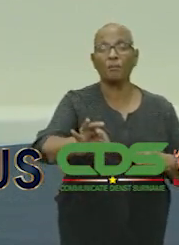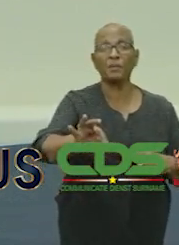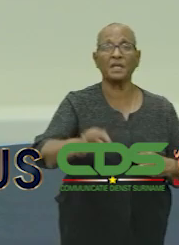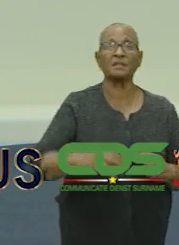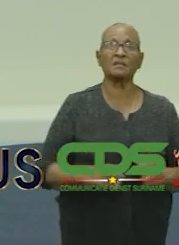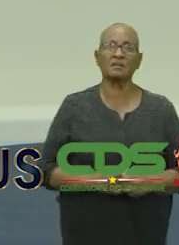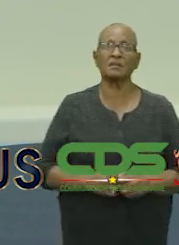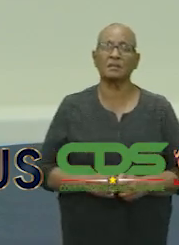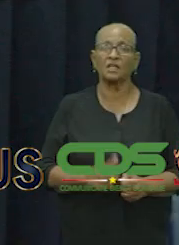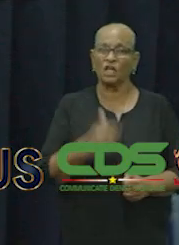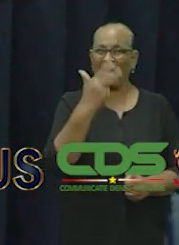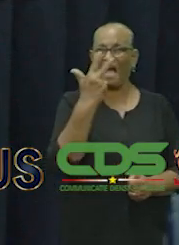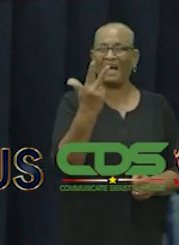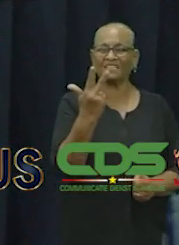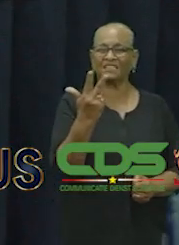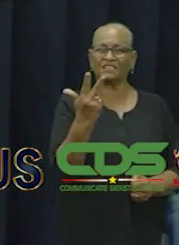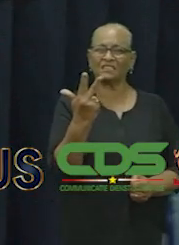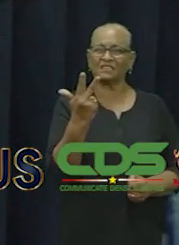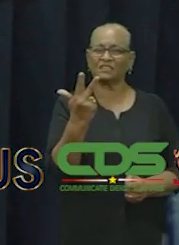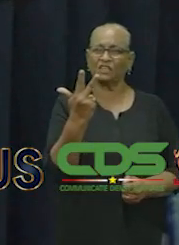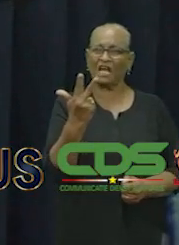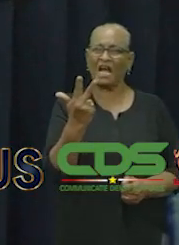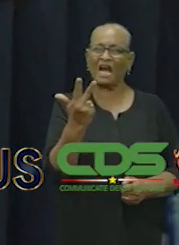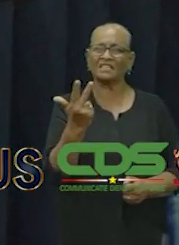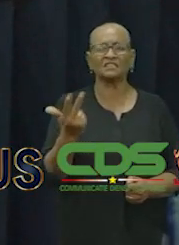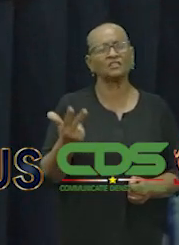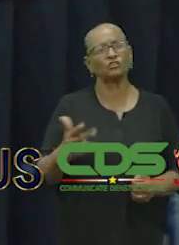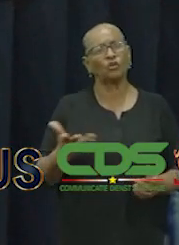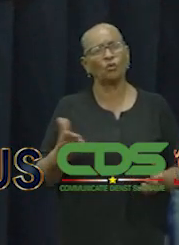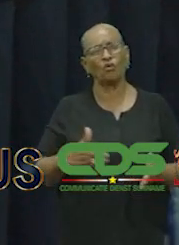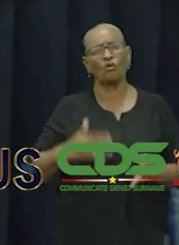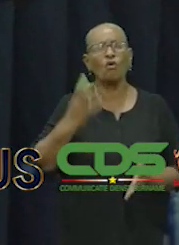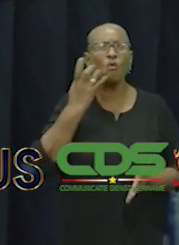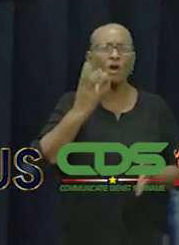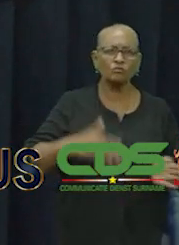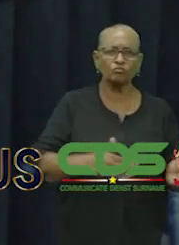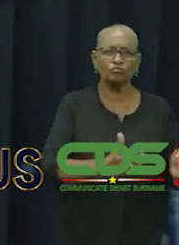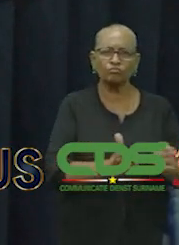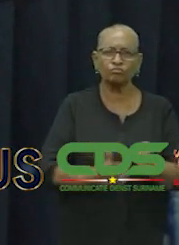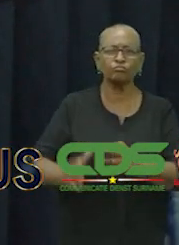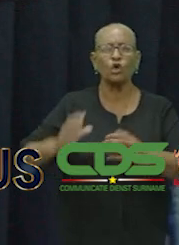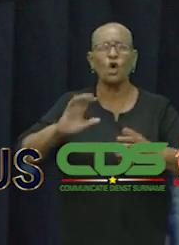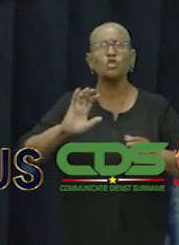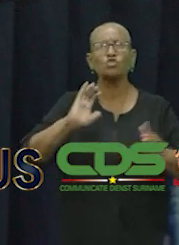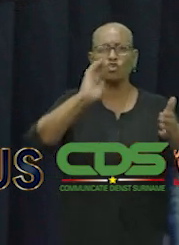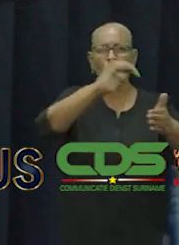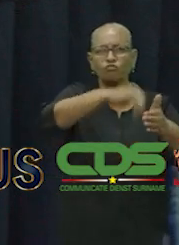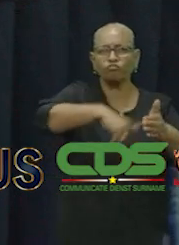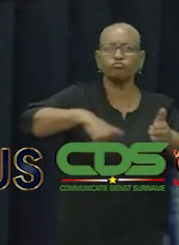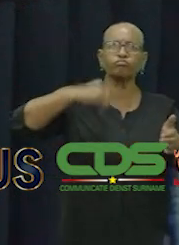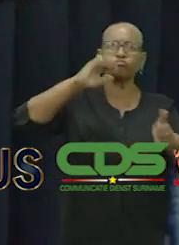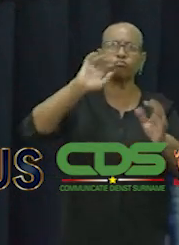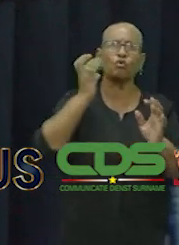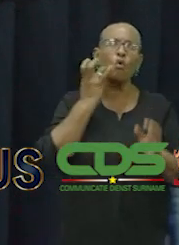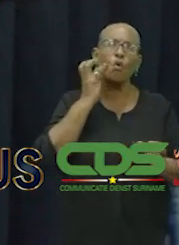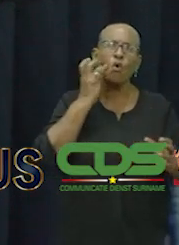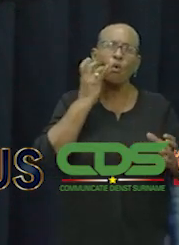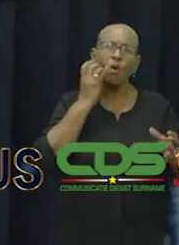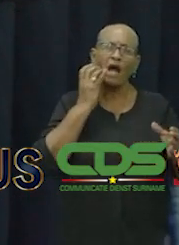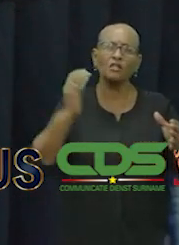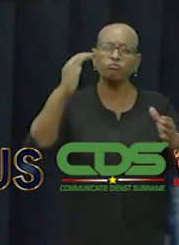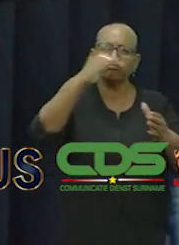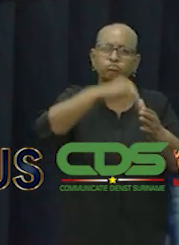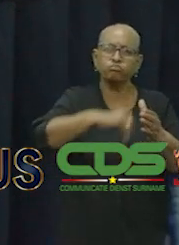8 stuks kunstwerken, sluizen voornamelijk, zullen gerepareerd worden. En